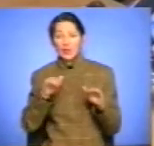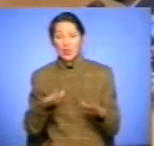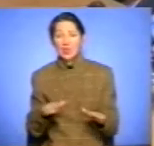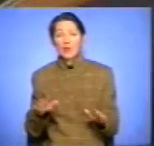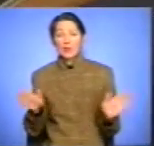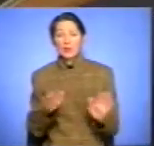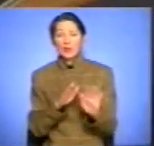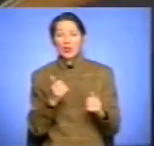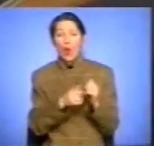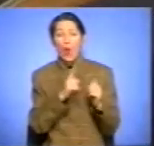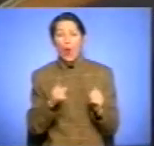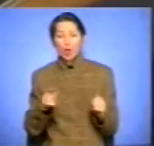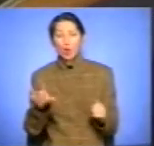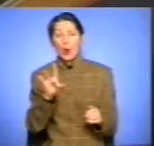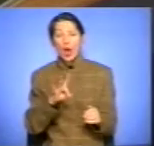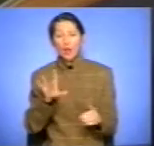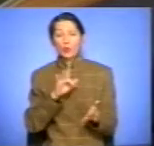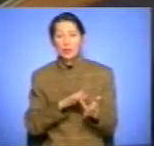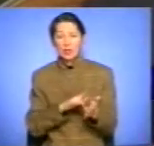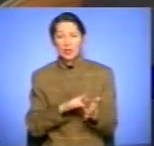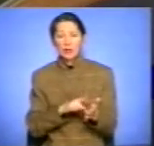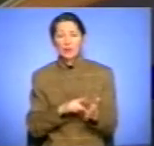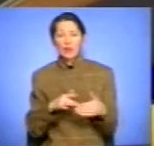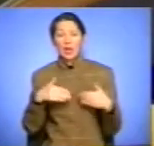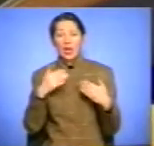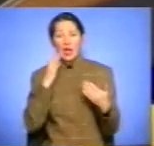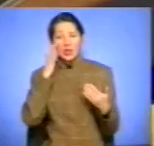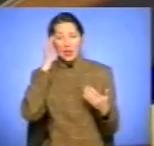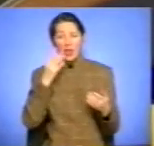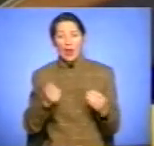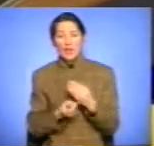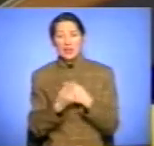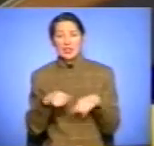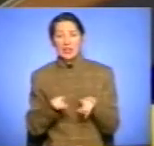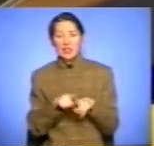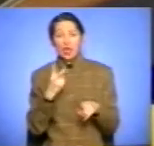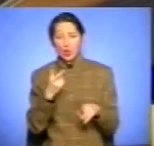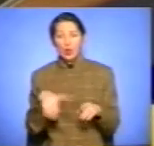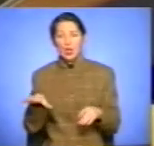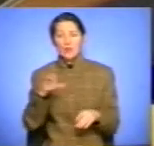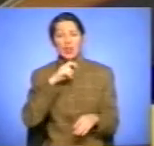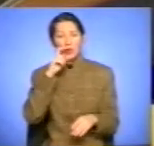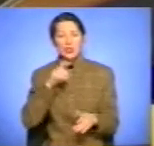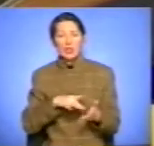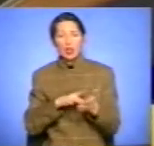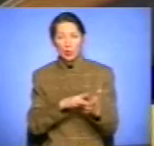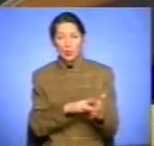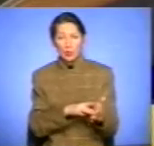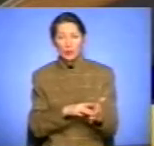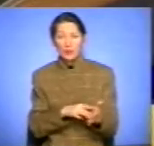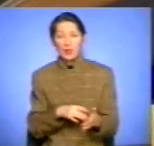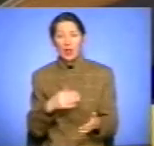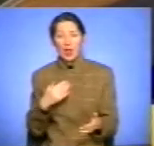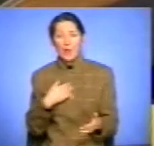центрі ідея виникла така на рахунок 3 це другий всеукраїнський тур такий будемо говорити де Дністер експеримент розказав щоб ми